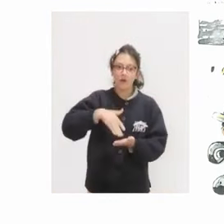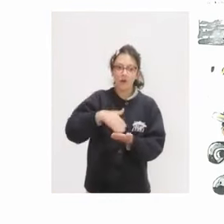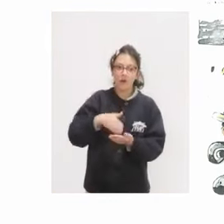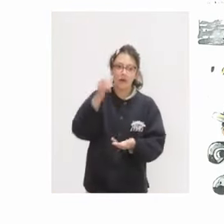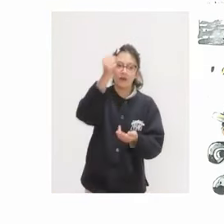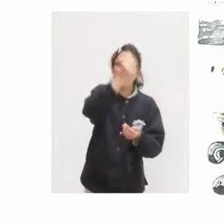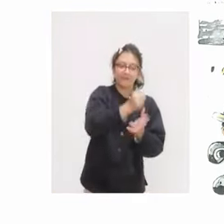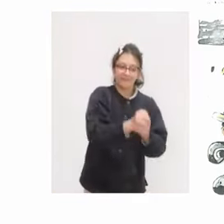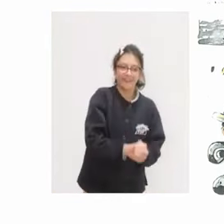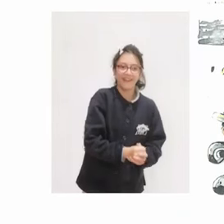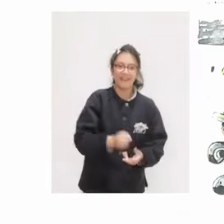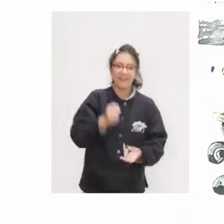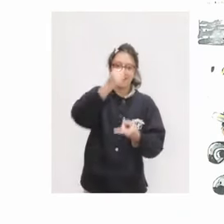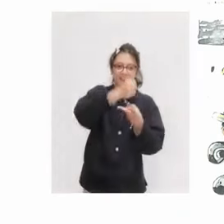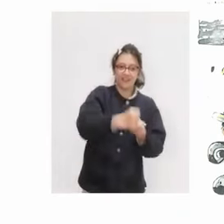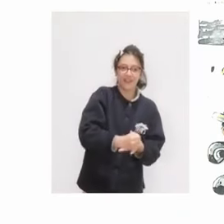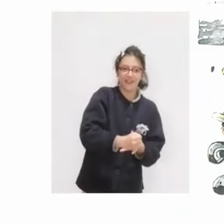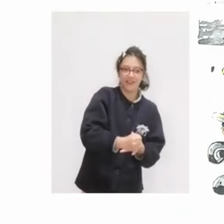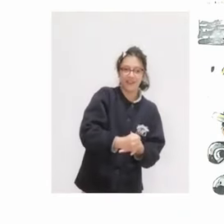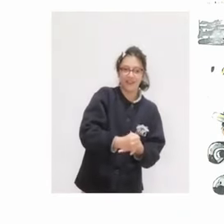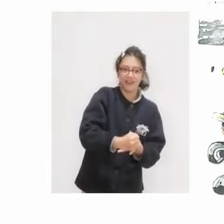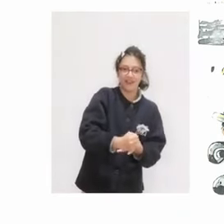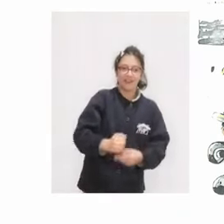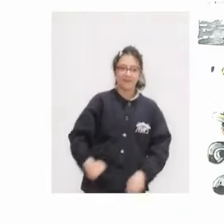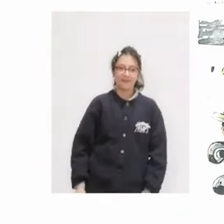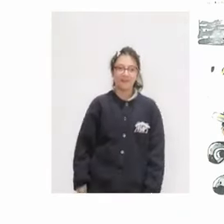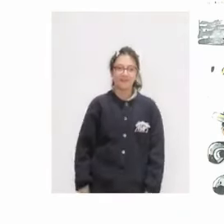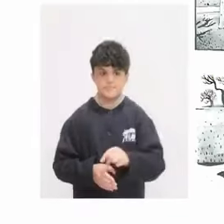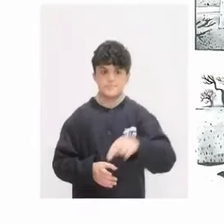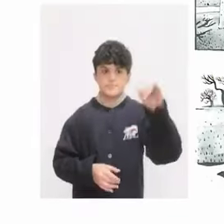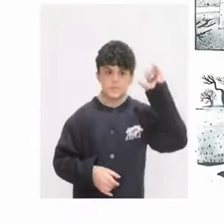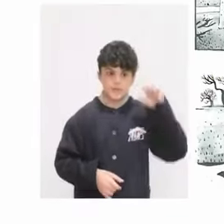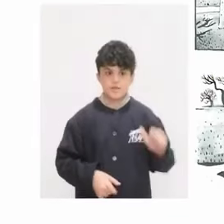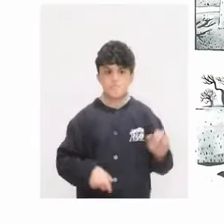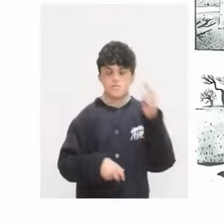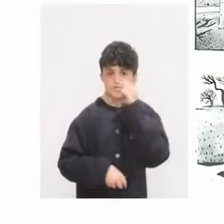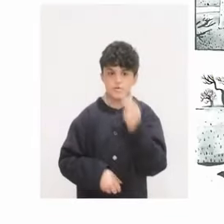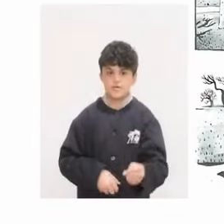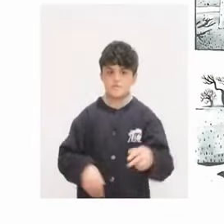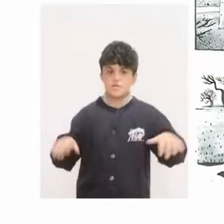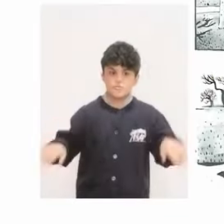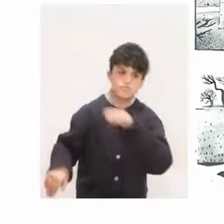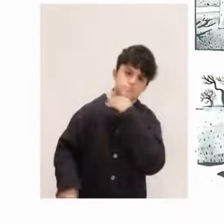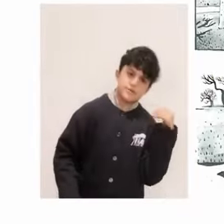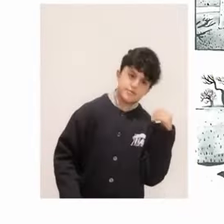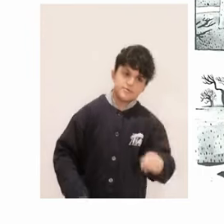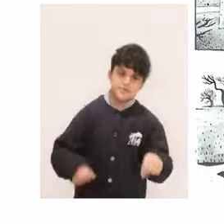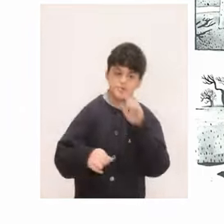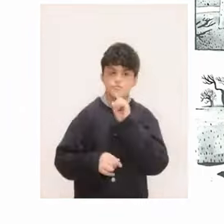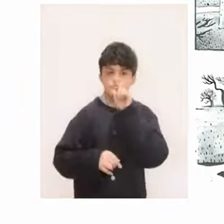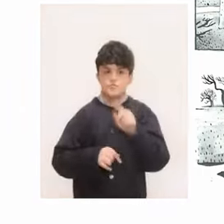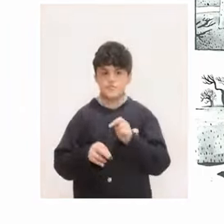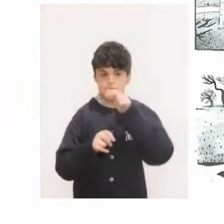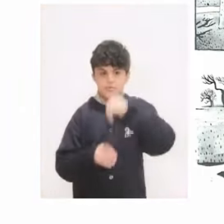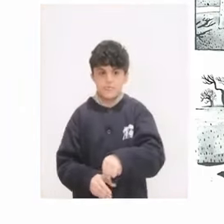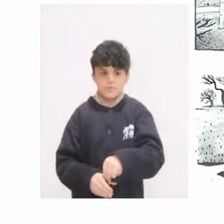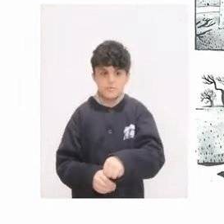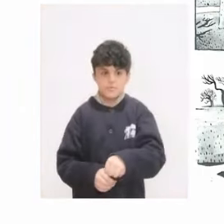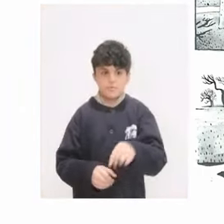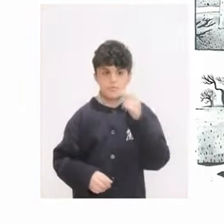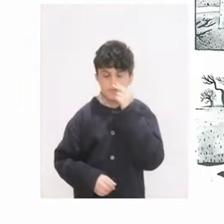fleurs multicolores entre ses pieds. Sur le chemin, Yasmine remarque un oiseau mort.